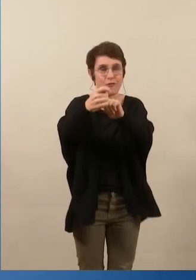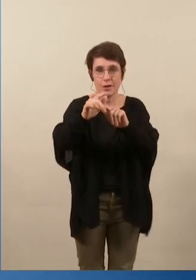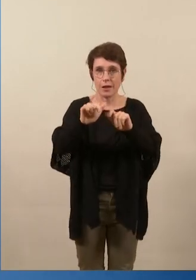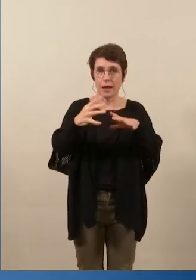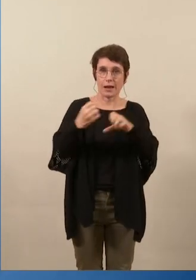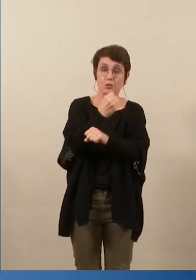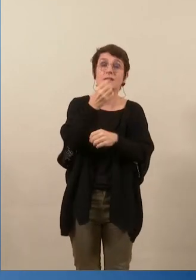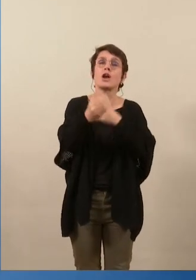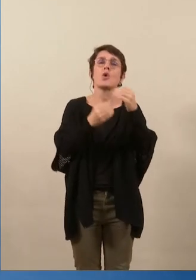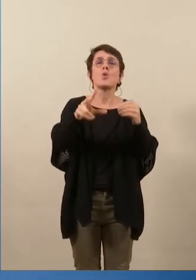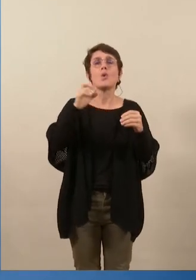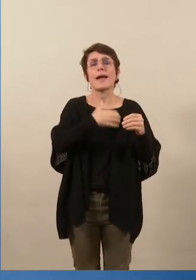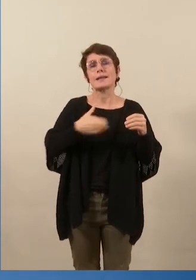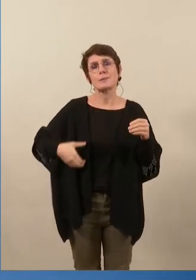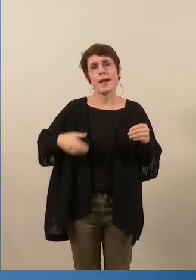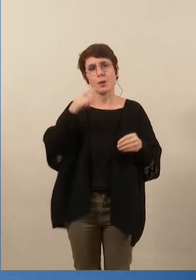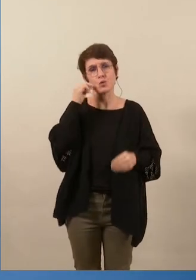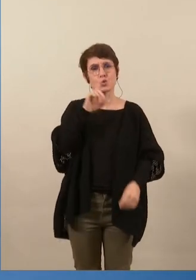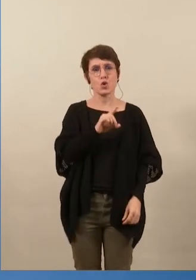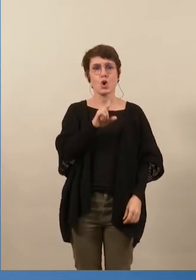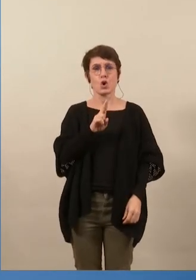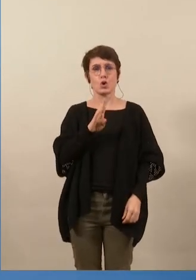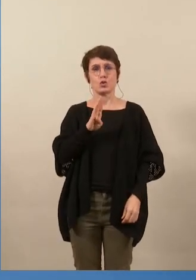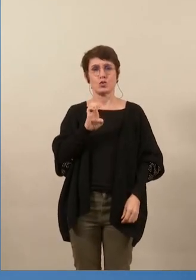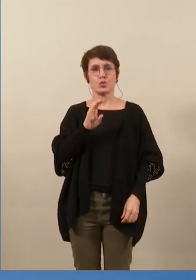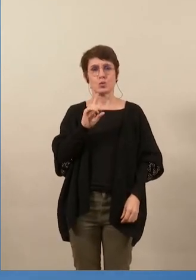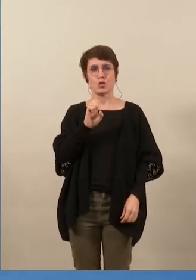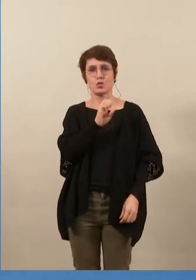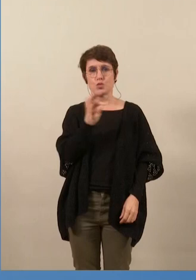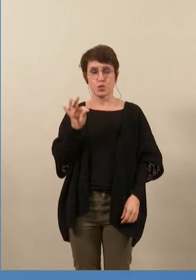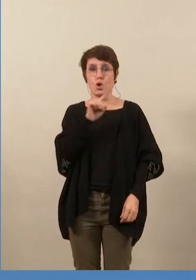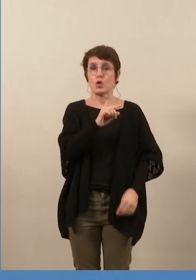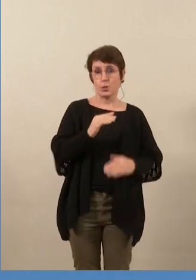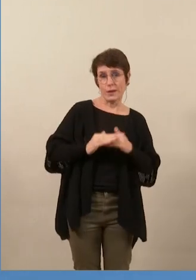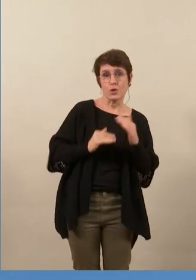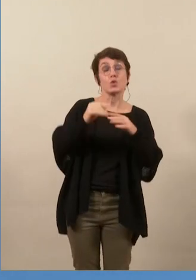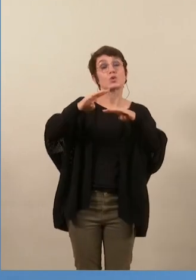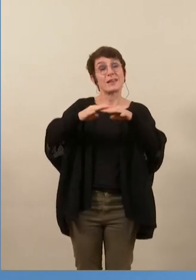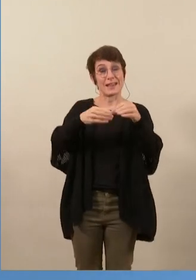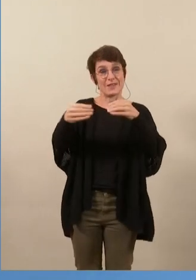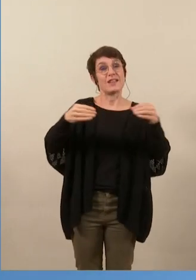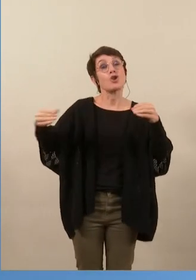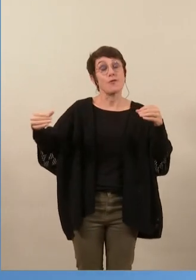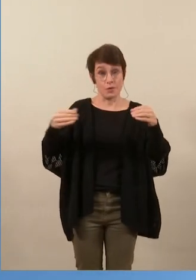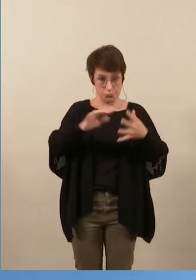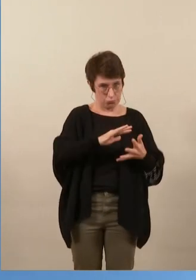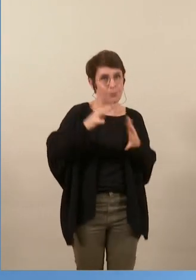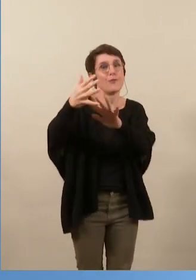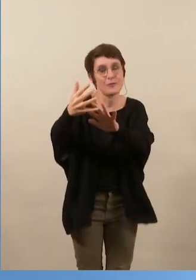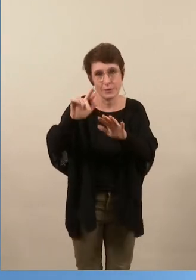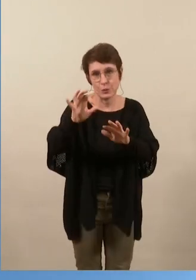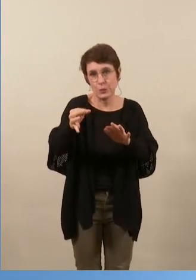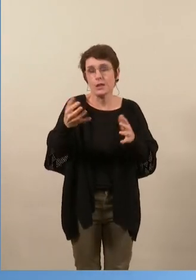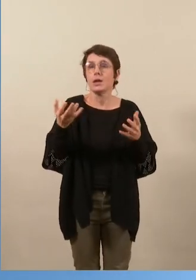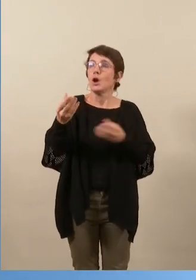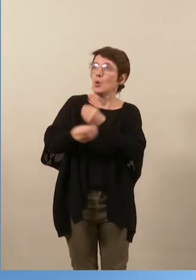prendre alors est-ce une réussite ou pas en tout cas ça a été une transition la construction de la ville neuve merci Hubert du Bedou mais euh la construction du